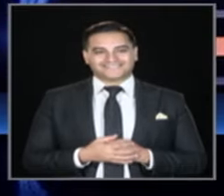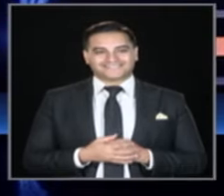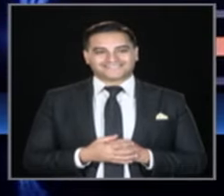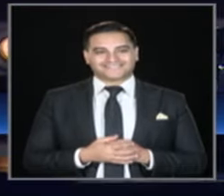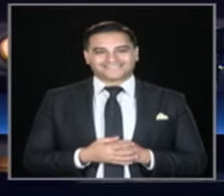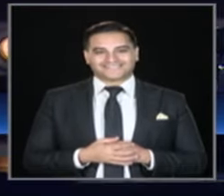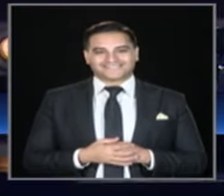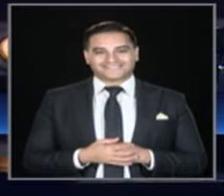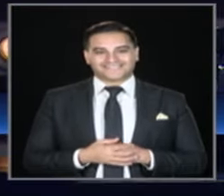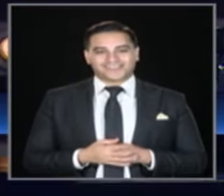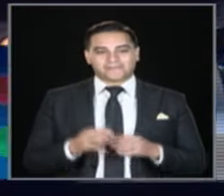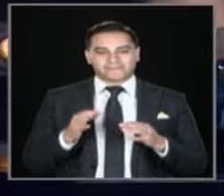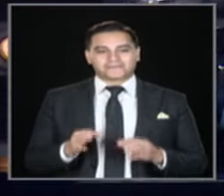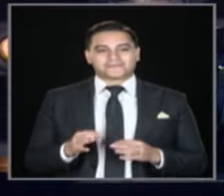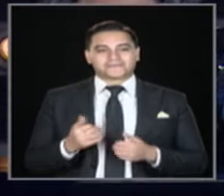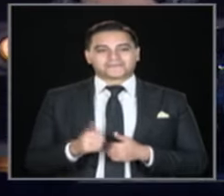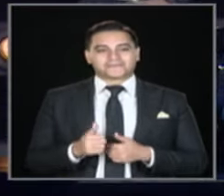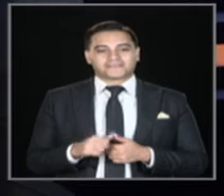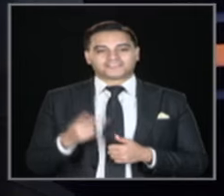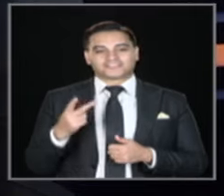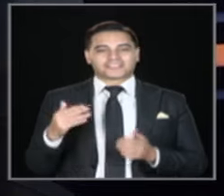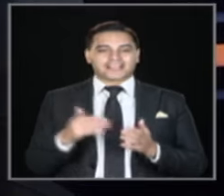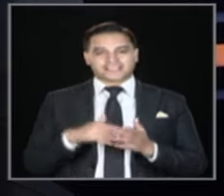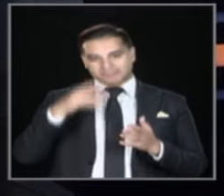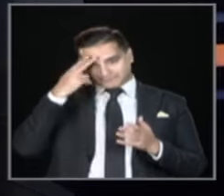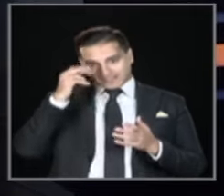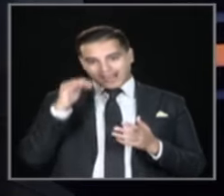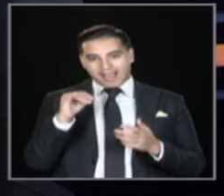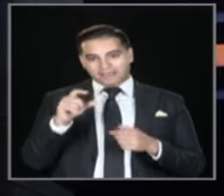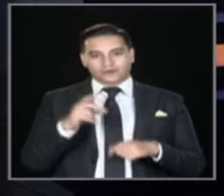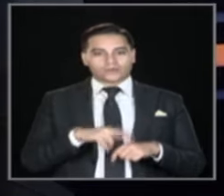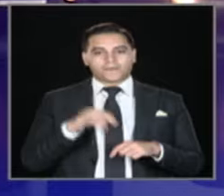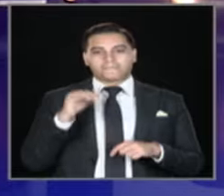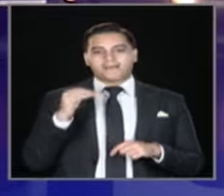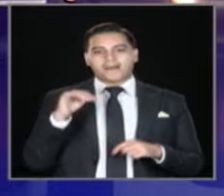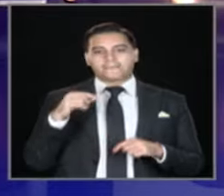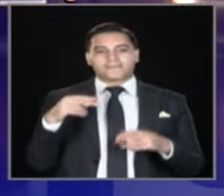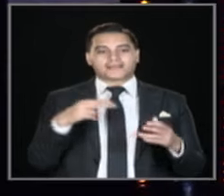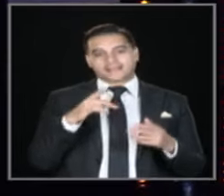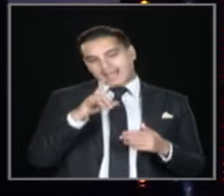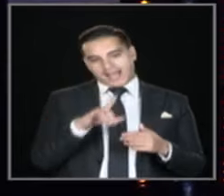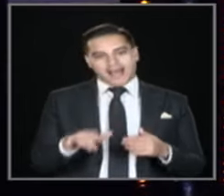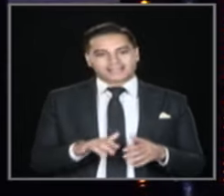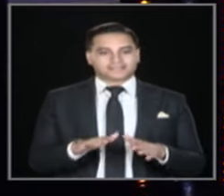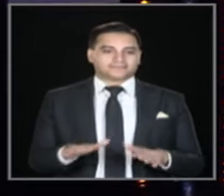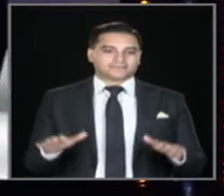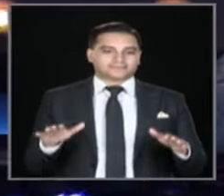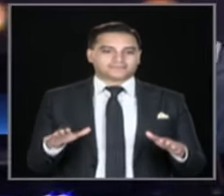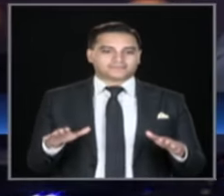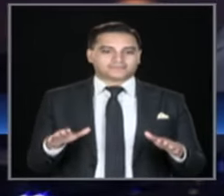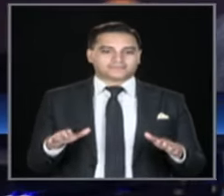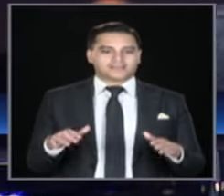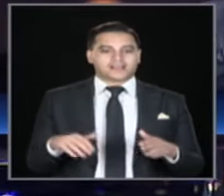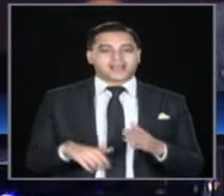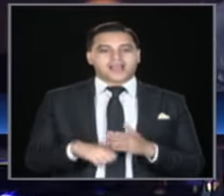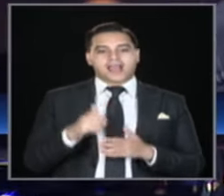15 طبعا فاضل اخر اثنين ايمن ومحمد علي خلاص اللي